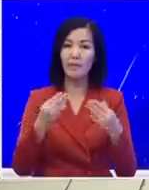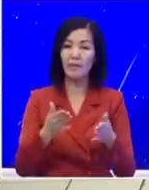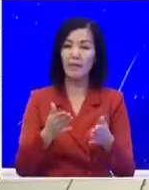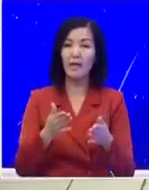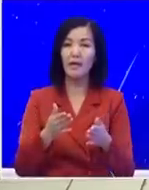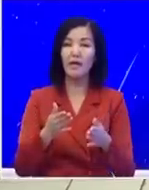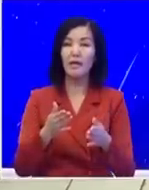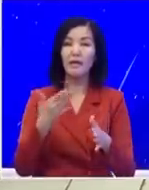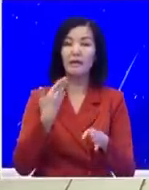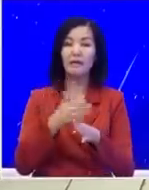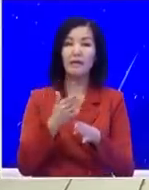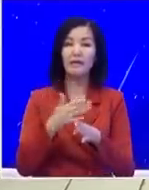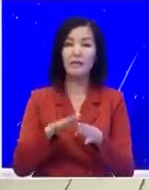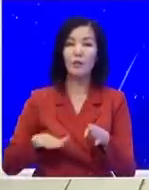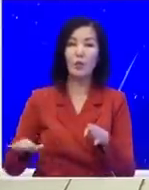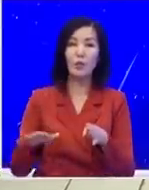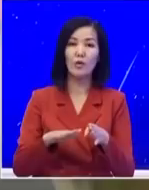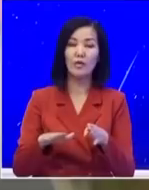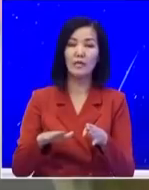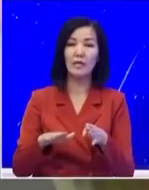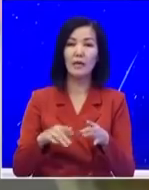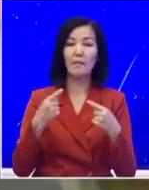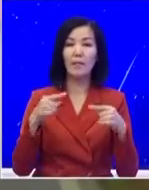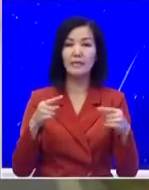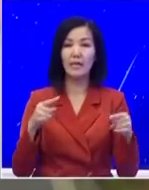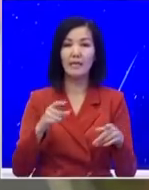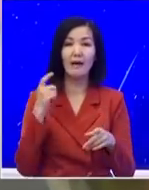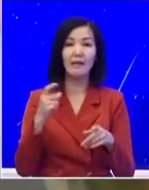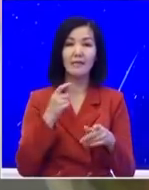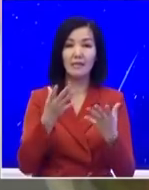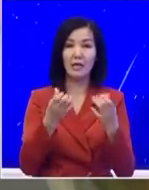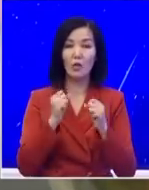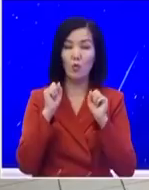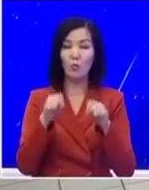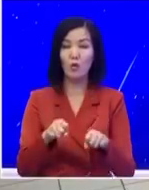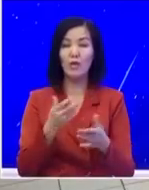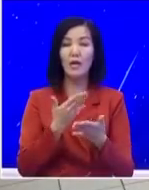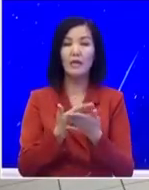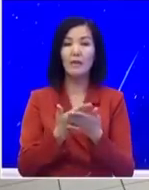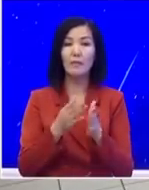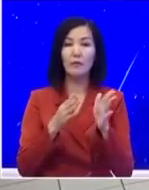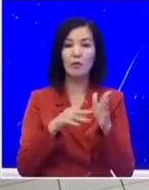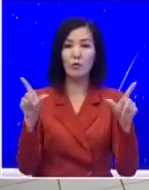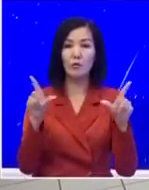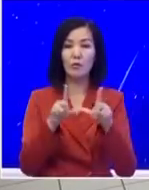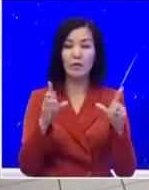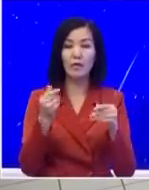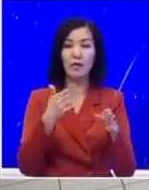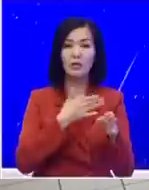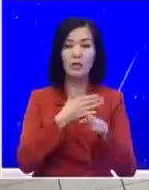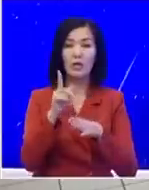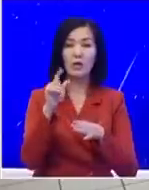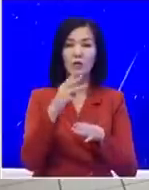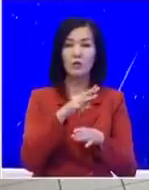Сондай-ақ атаулы несиені өңірдегі бөлшек сауда дүкендерінің иелері де ала алады. Мәселен, 9 дүкенді қаржыландыруға